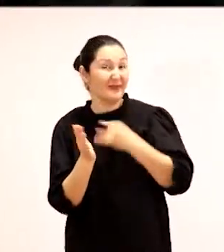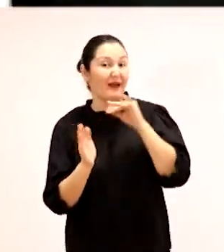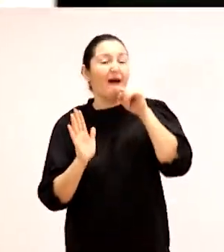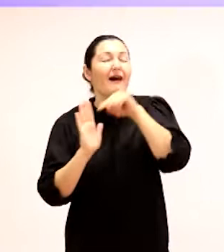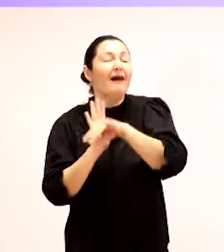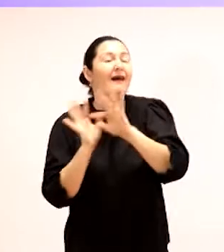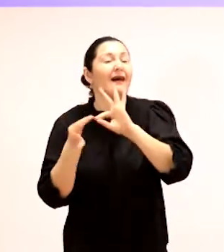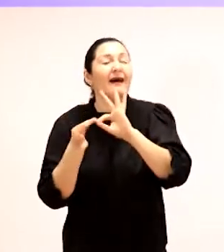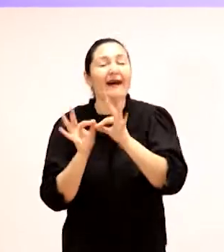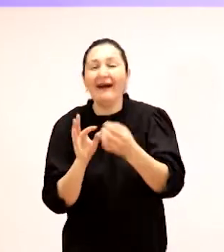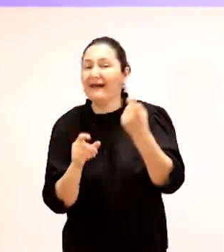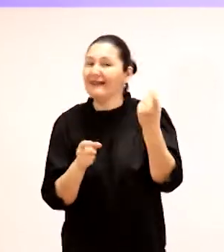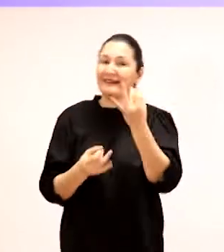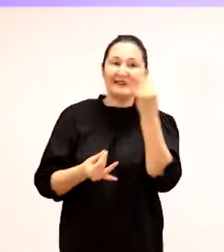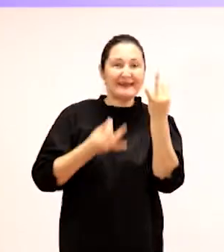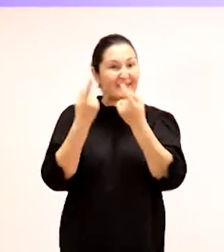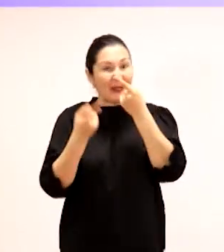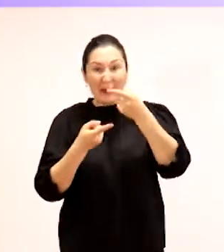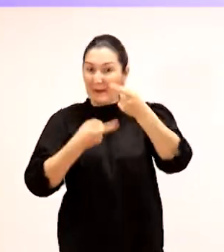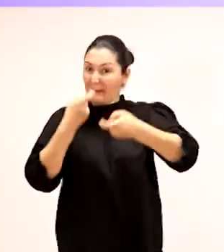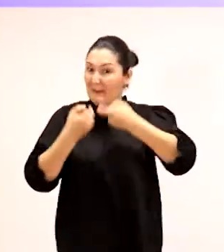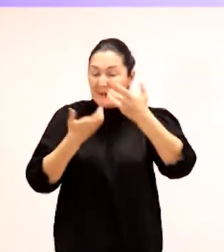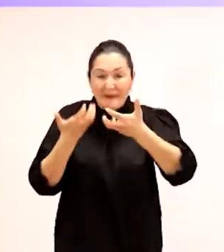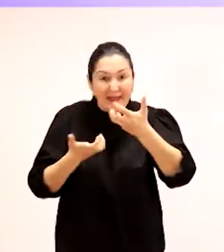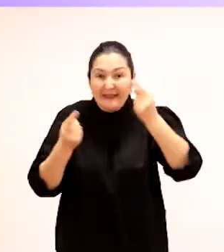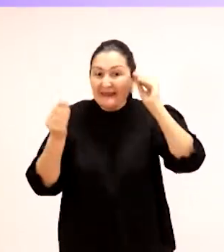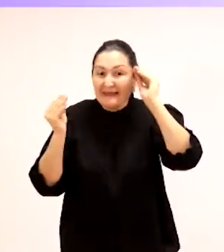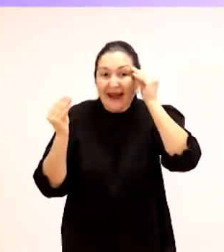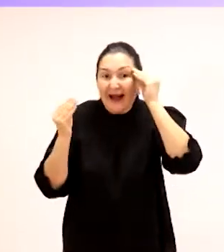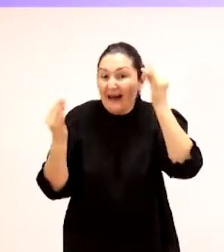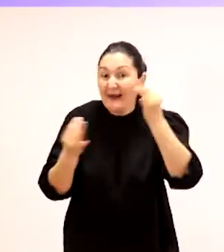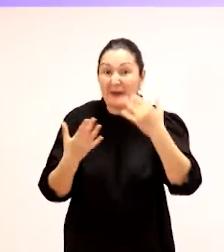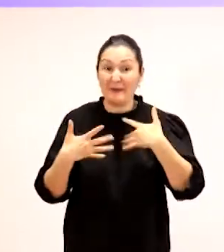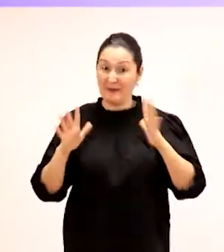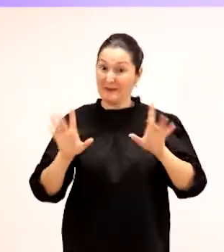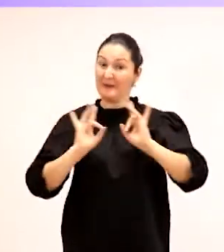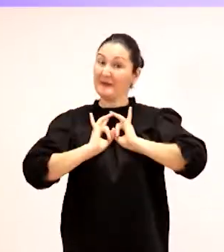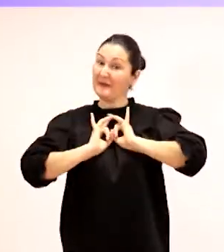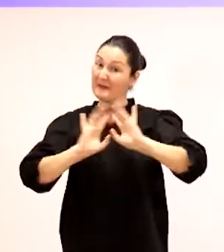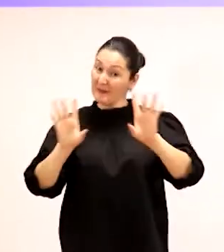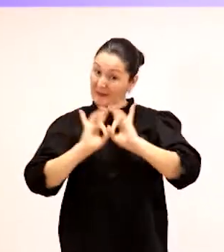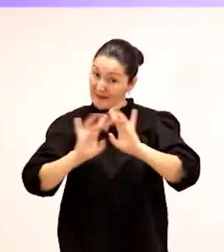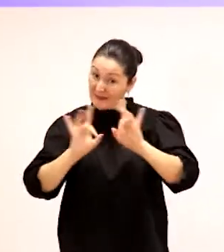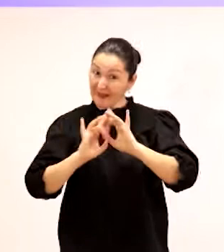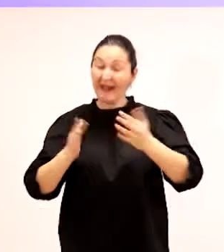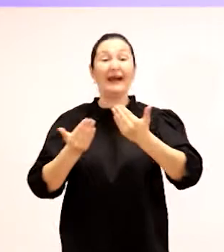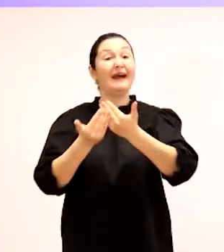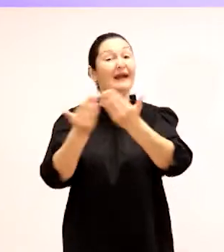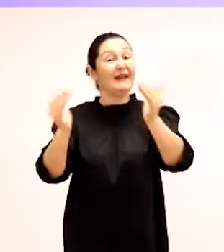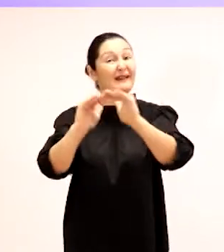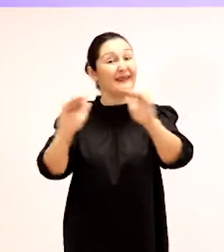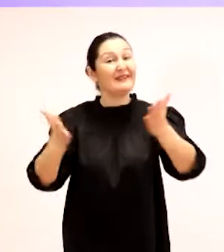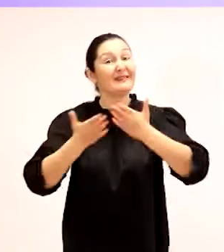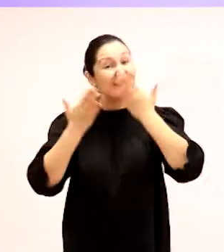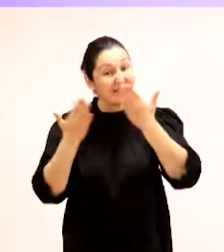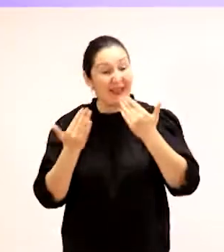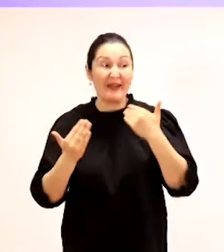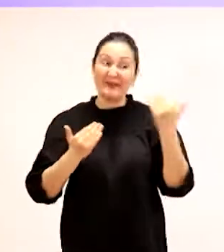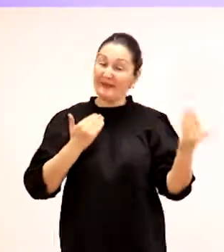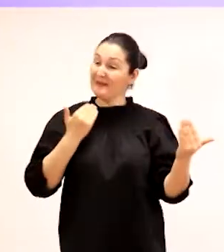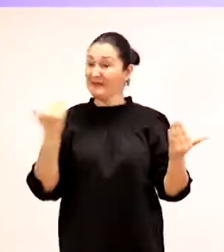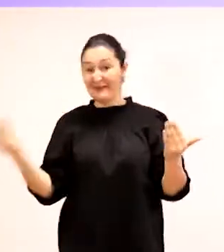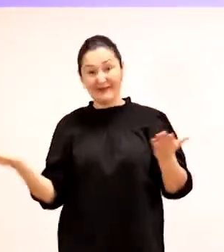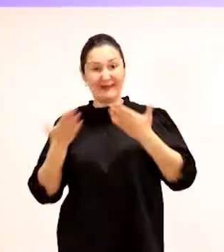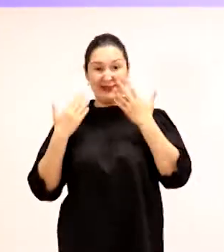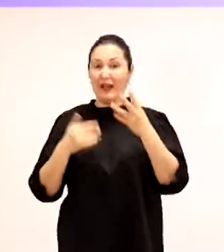в ней очень интересная сказка. Ой. Я сейчас вам прочитаю и вам прочитаю, Лола Азиз. Хорошо.